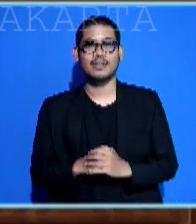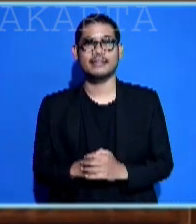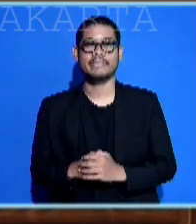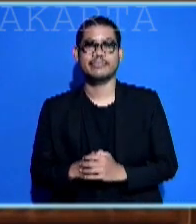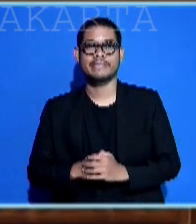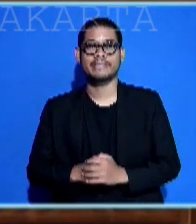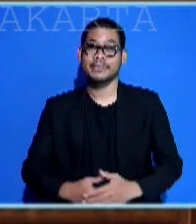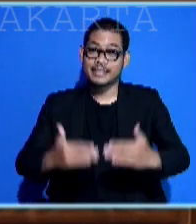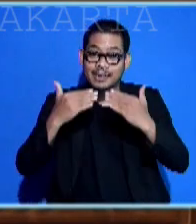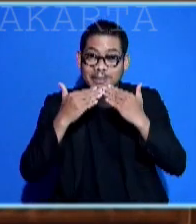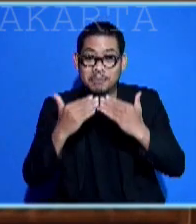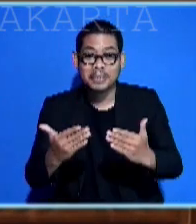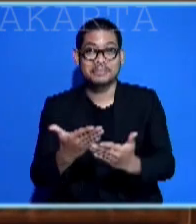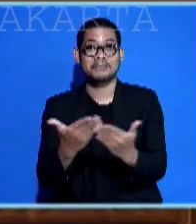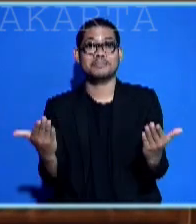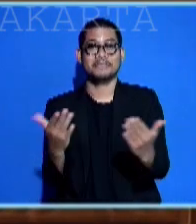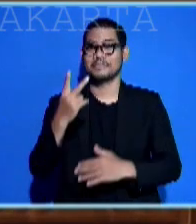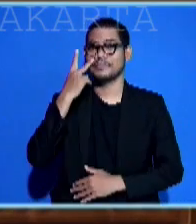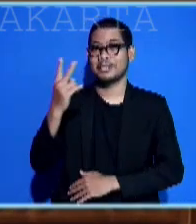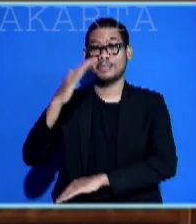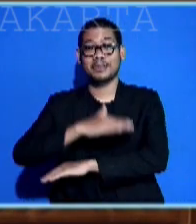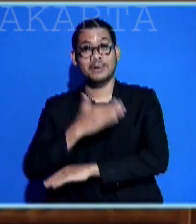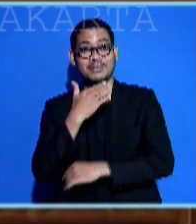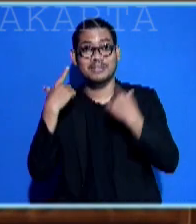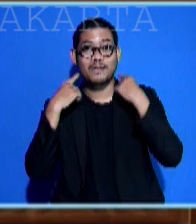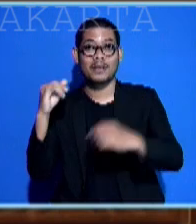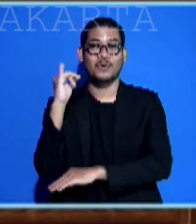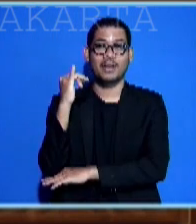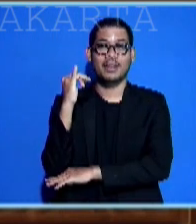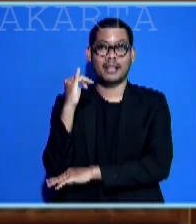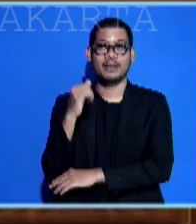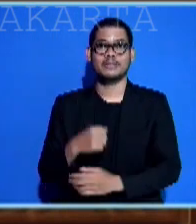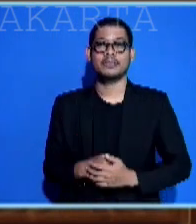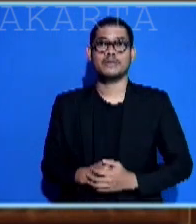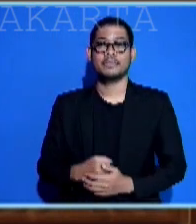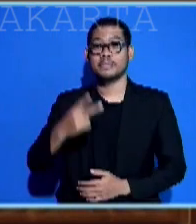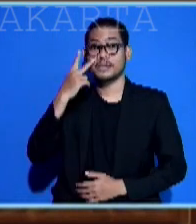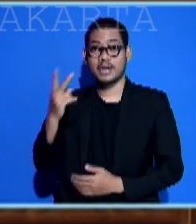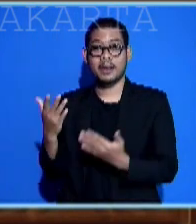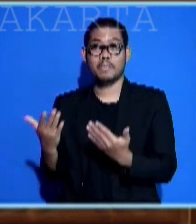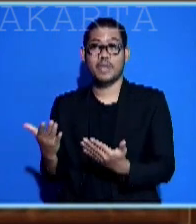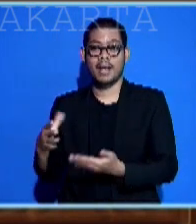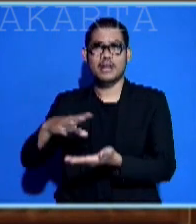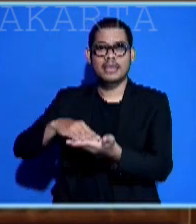Matur nuun pjenengans ja lah